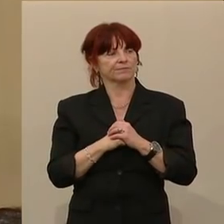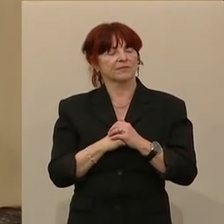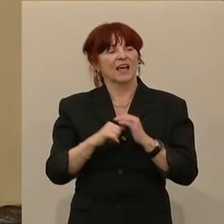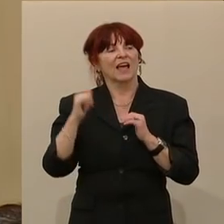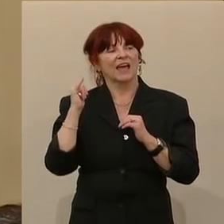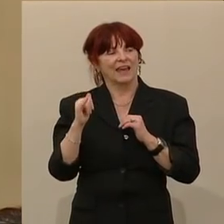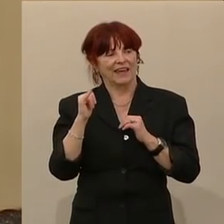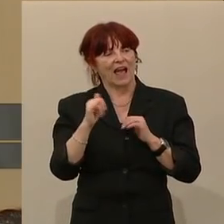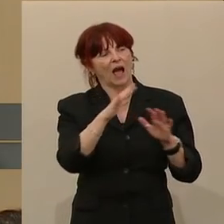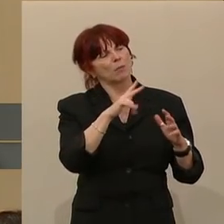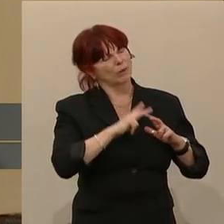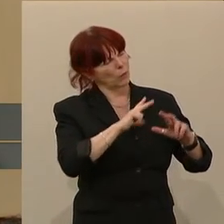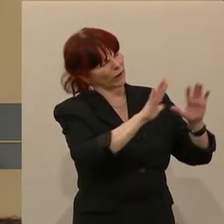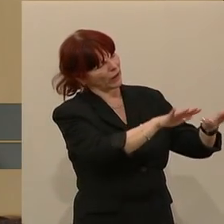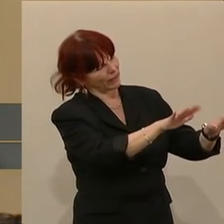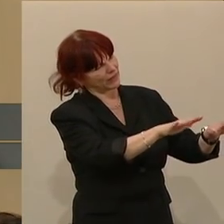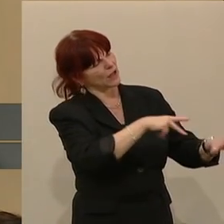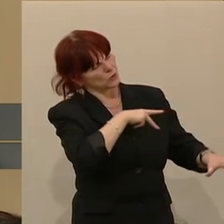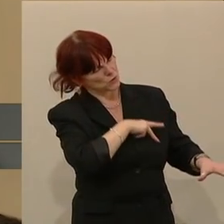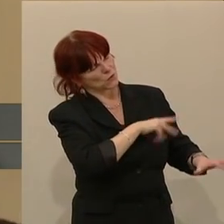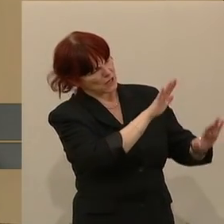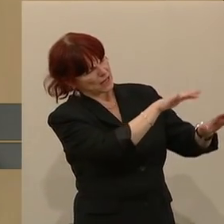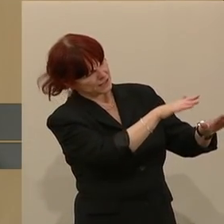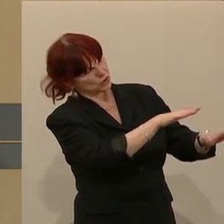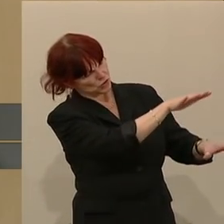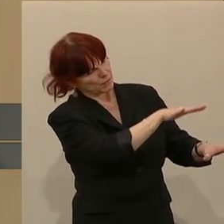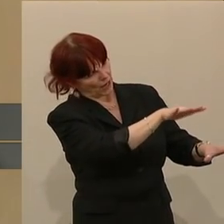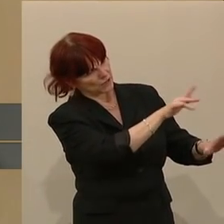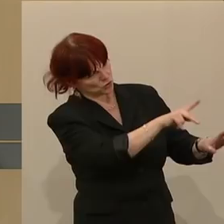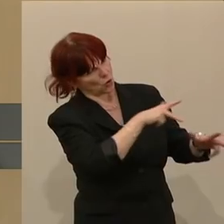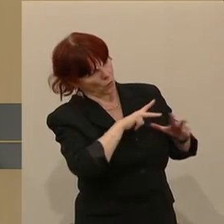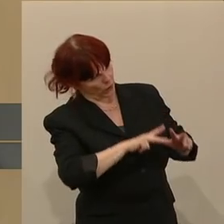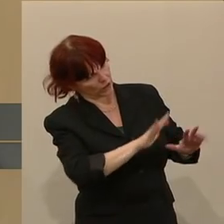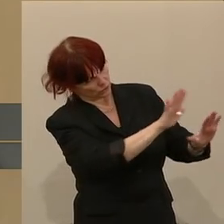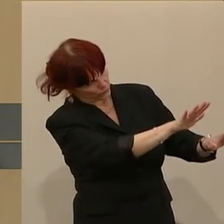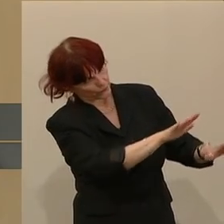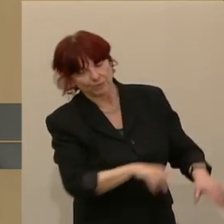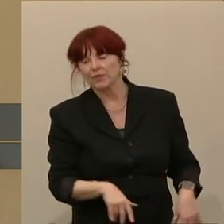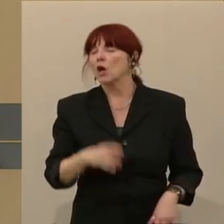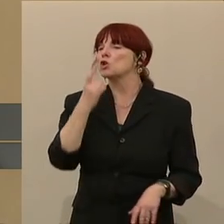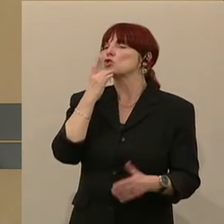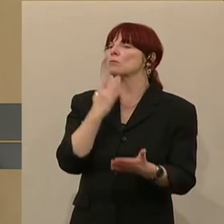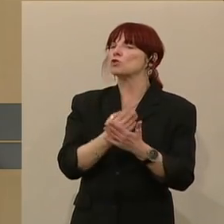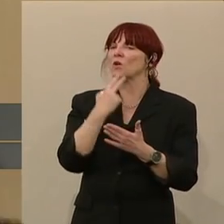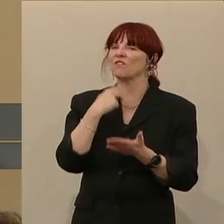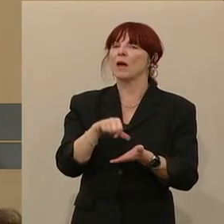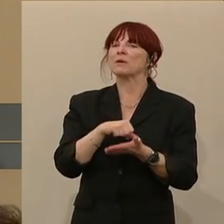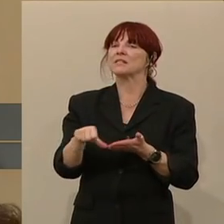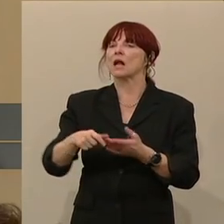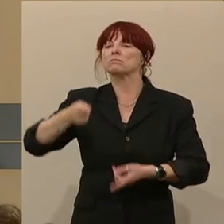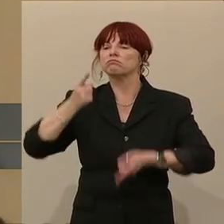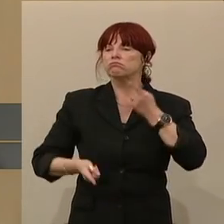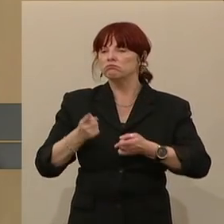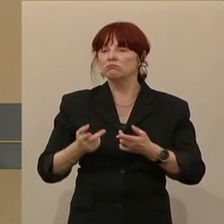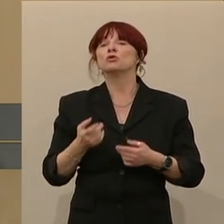Ja, also ich hoffe, man beruhigt sich jetzt wieder bei der sozialistischen Seite. Ja, das stimmt natürlich. Wer zahlt, schafft an. Es würde auch keiner auf